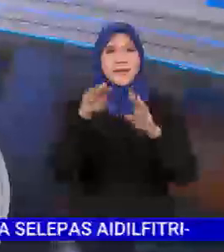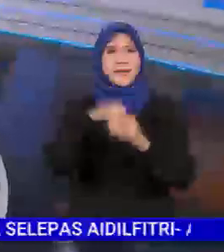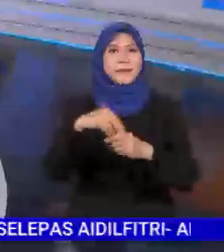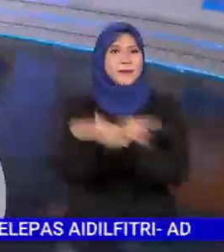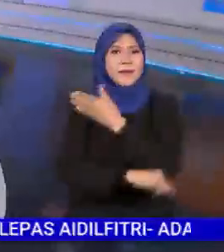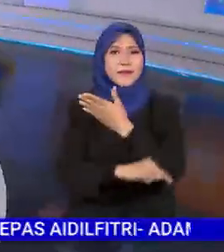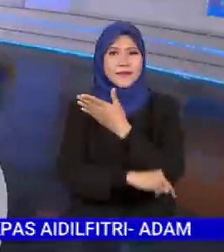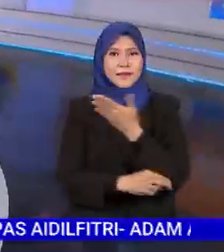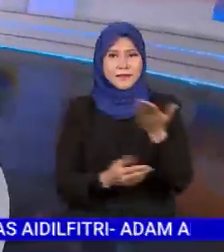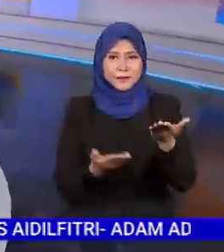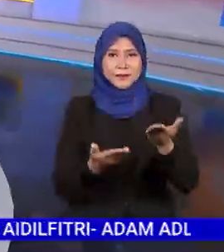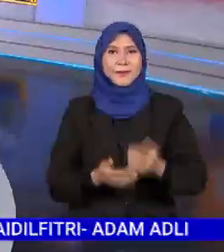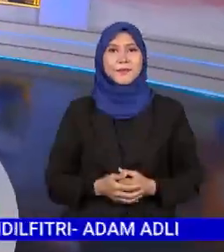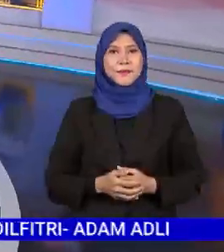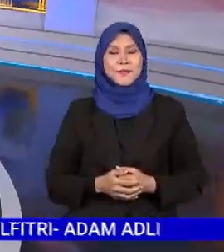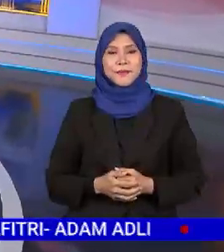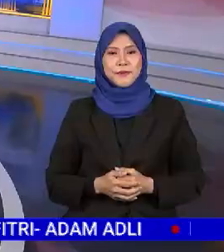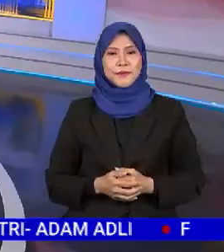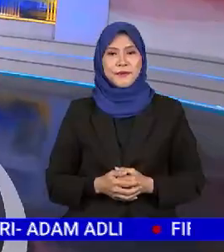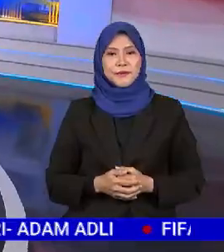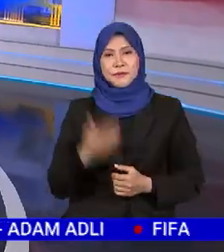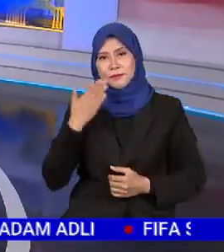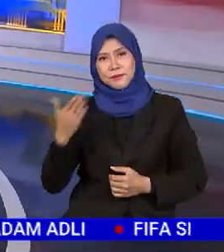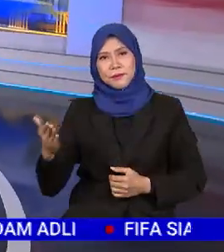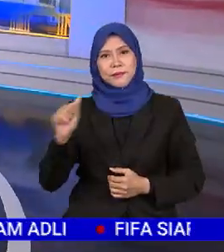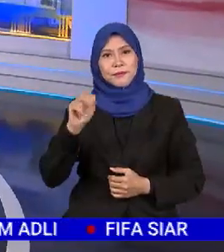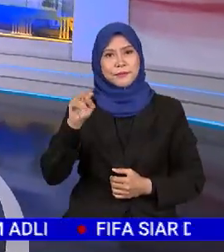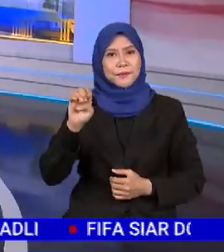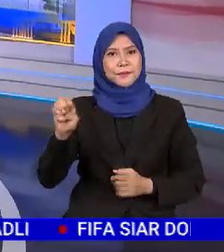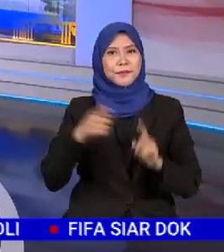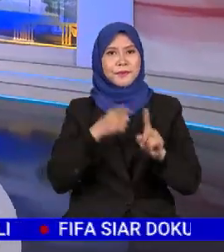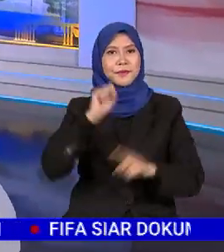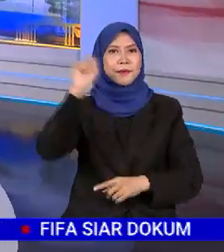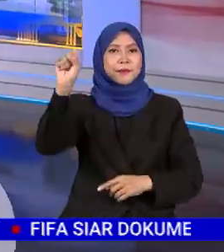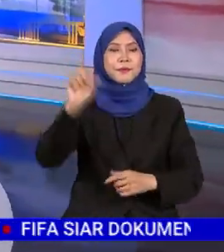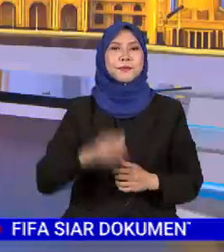Azam, silakan. Baik, terima kasih Anne yang membawakan perkembangan dari Sabah.